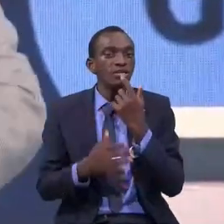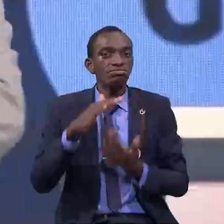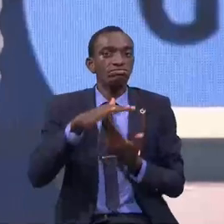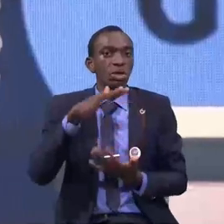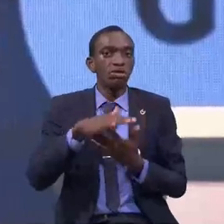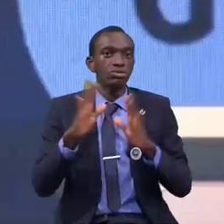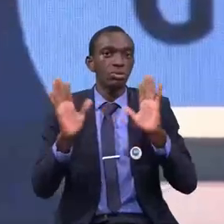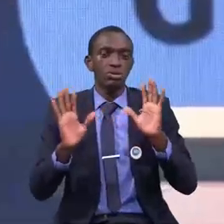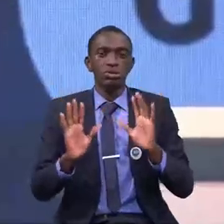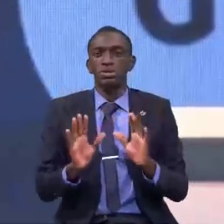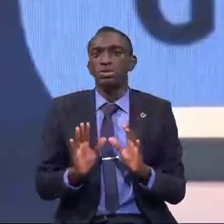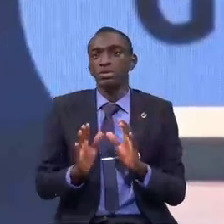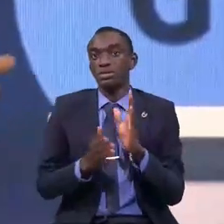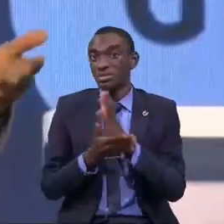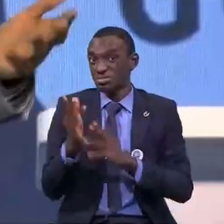bouche.